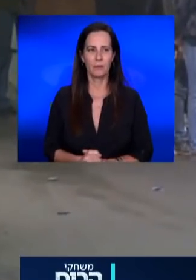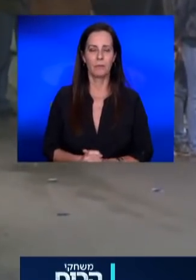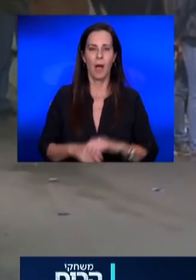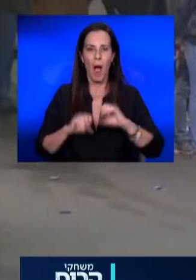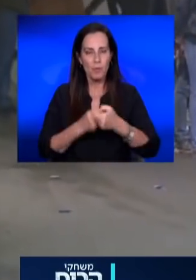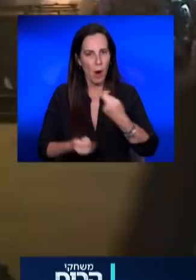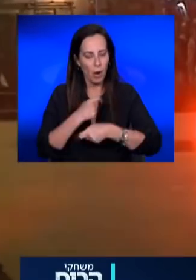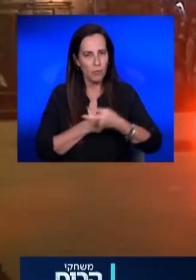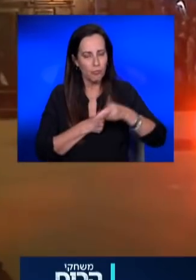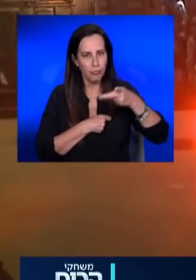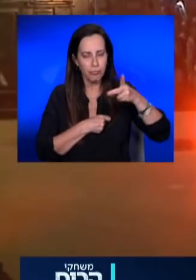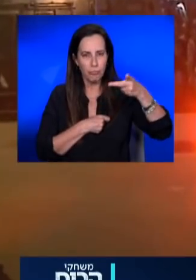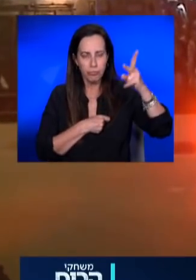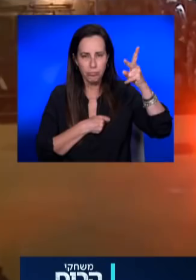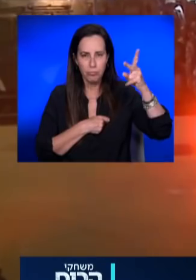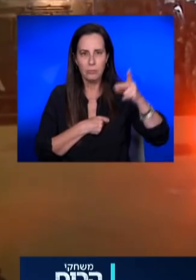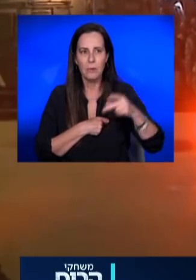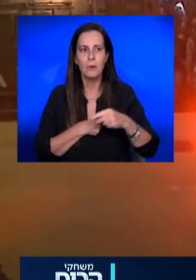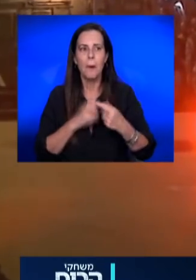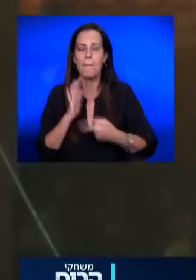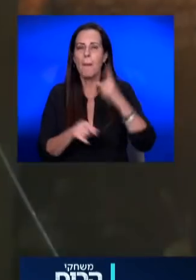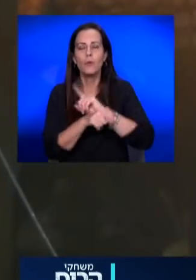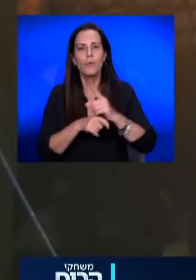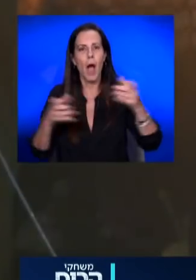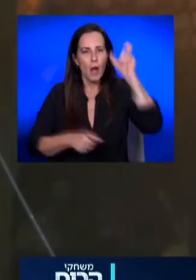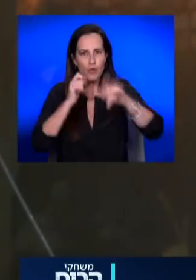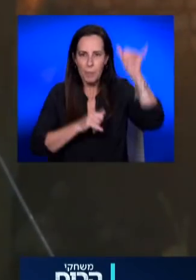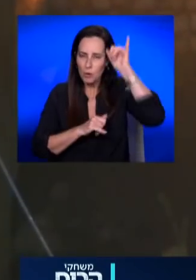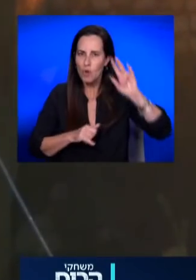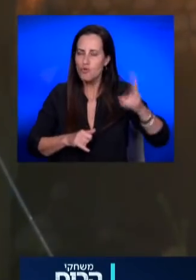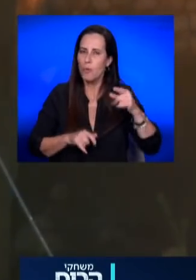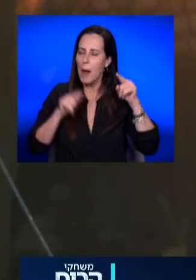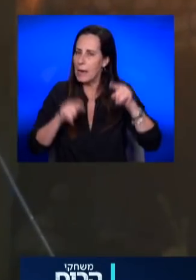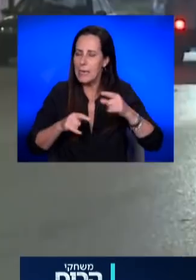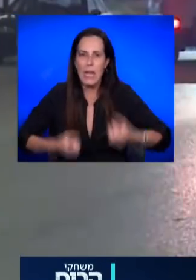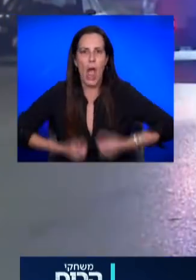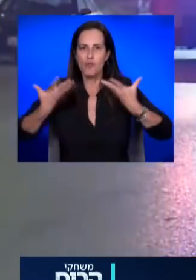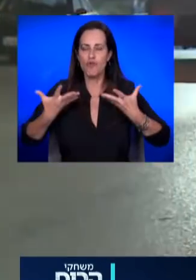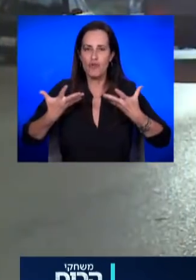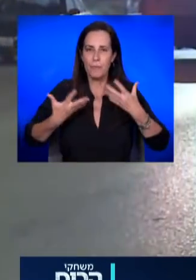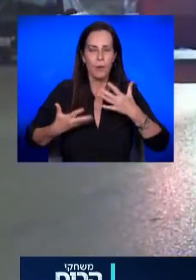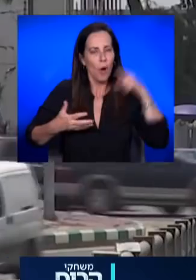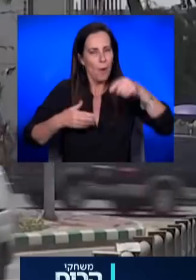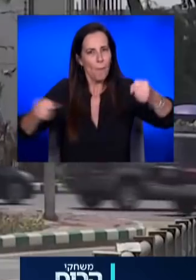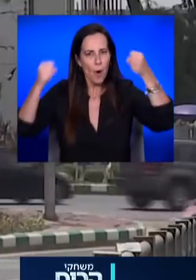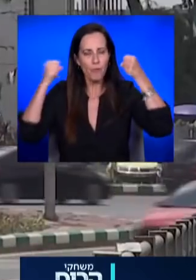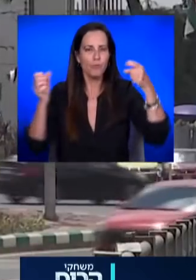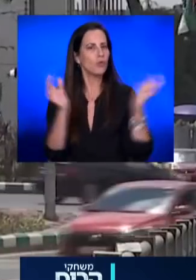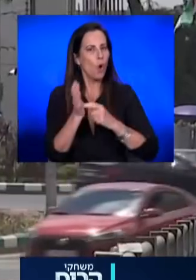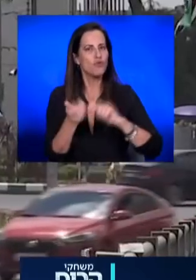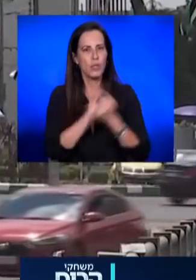כשהמשבר הכלכלי רק הולך ומחריף, אחת לכמה זמן העם הירדני שוב מגיע לנקודת רתיחה, יוצא לרחוב ודורש